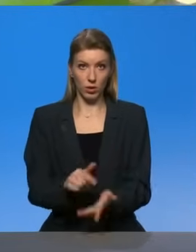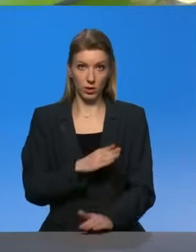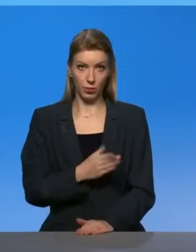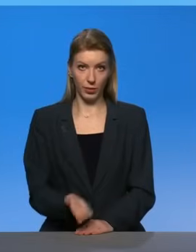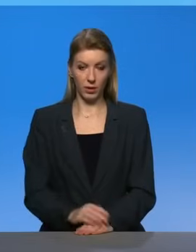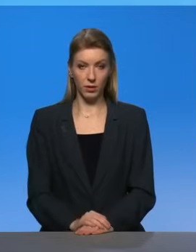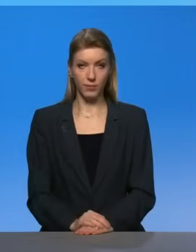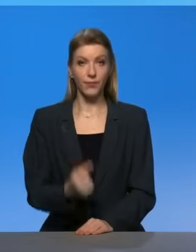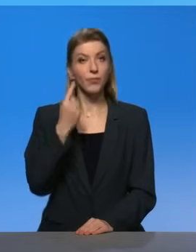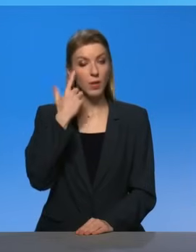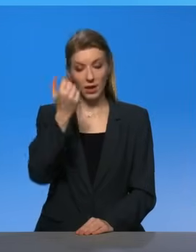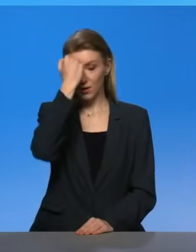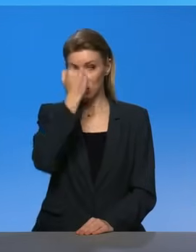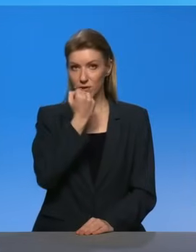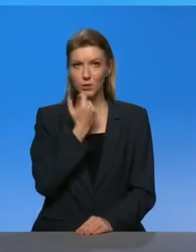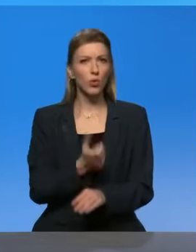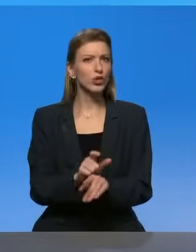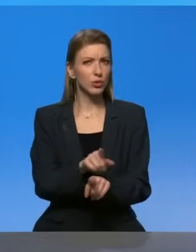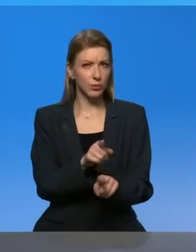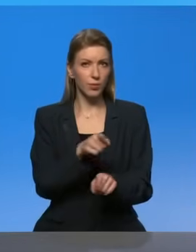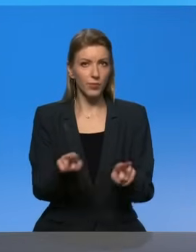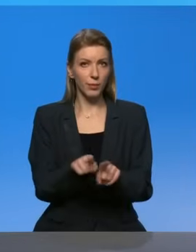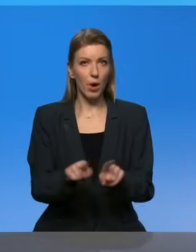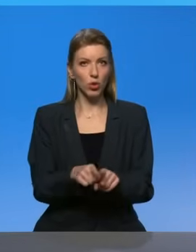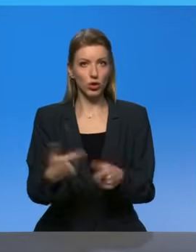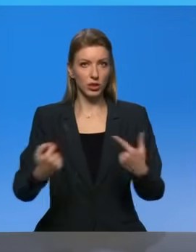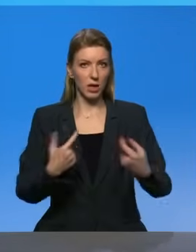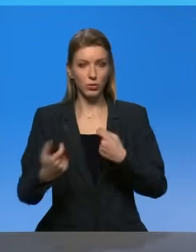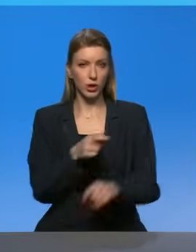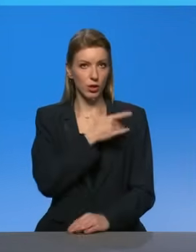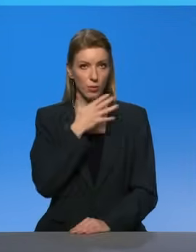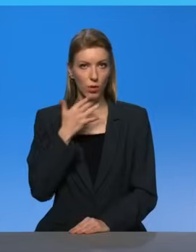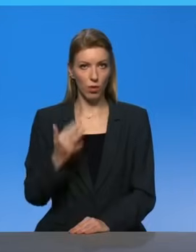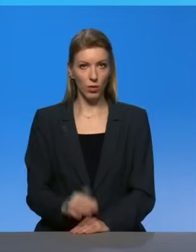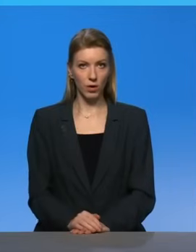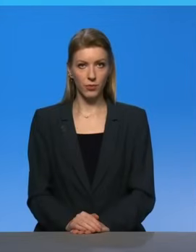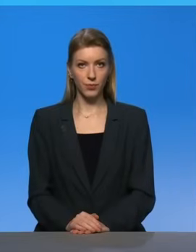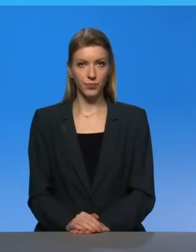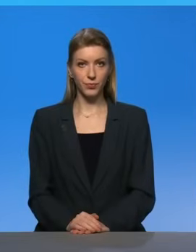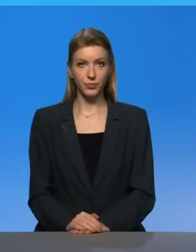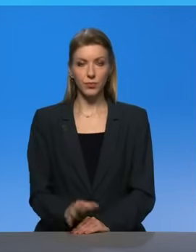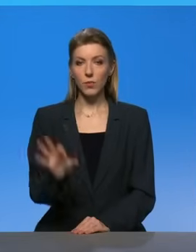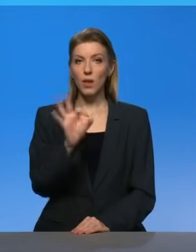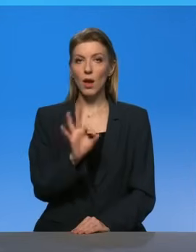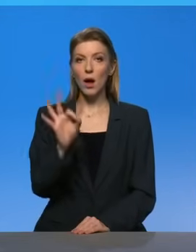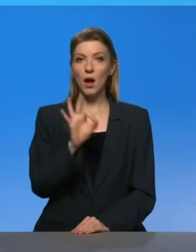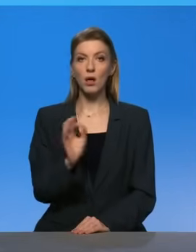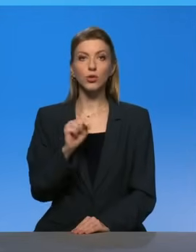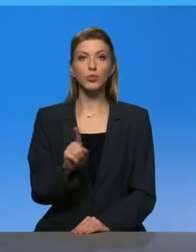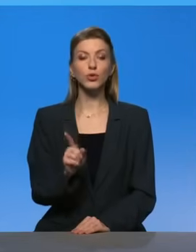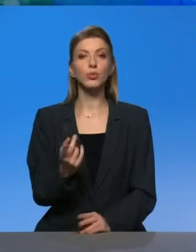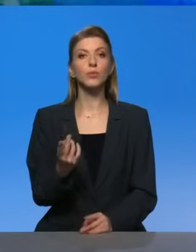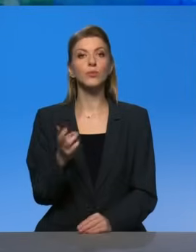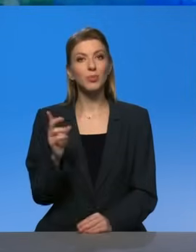Тут очень много похожих сообщений, ну, собственно, не о вот этом способе, а о том, что нужно было правильно